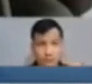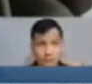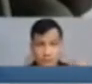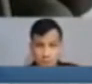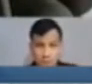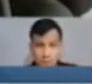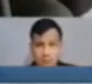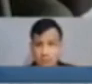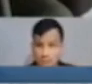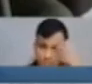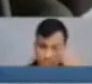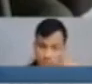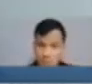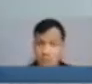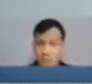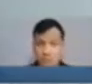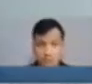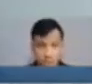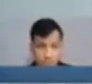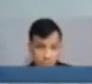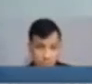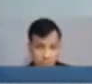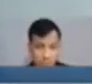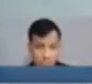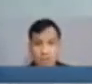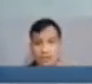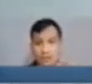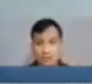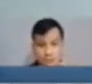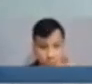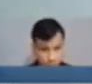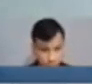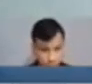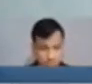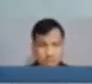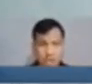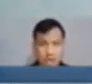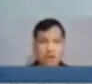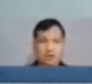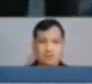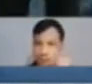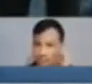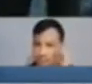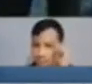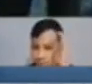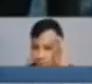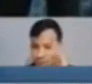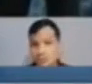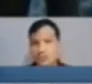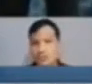at ito ay I think will only last for maximum of 5 days.